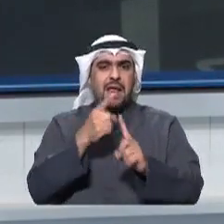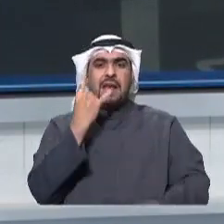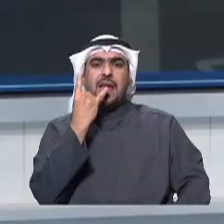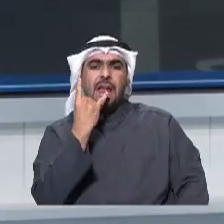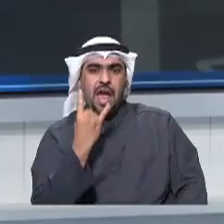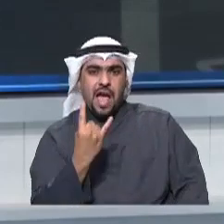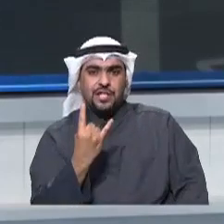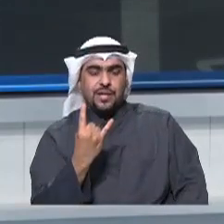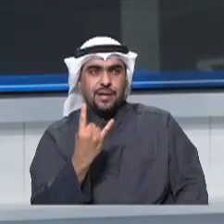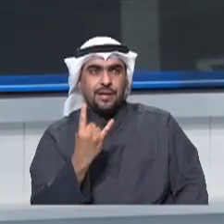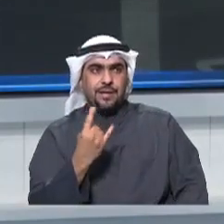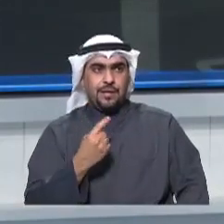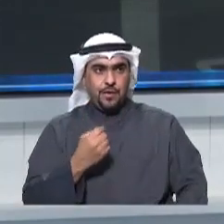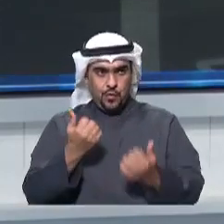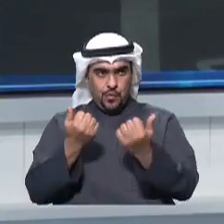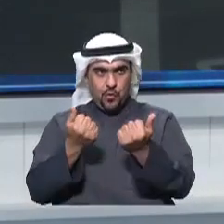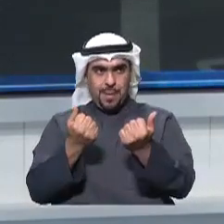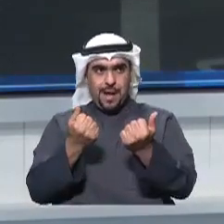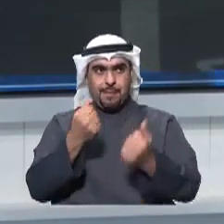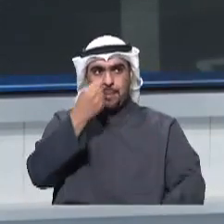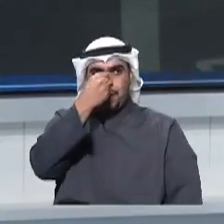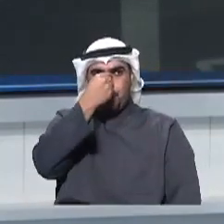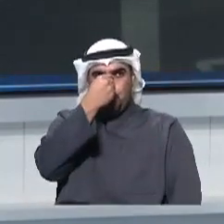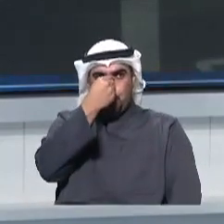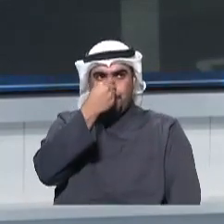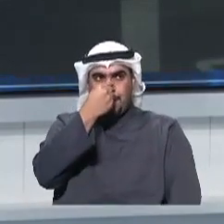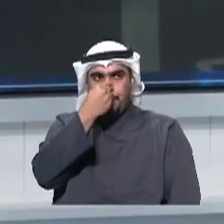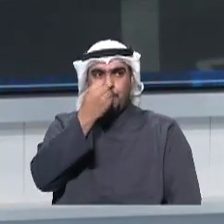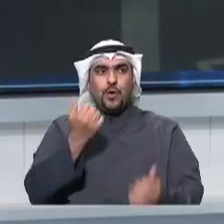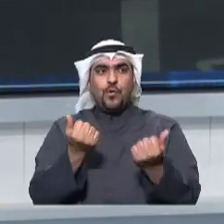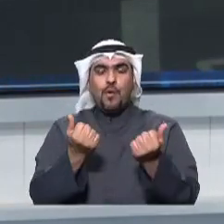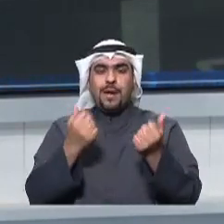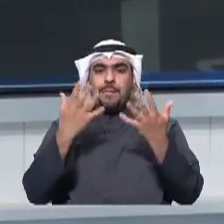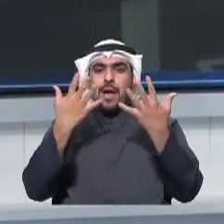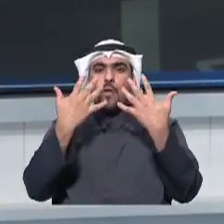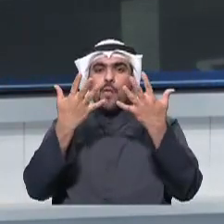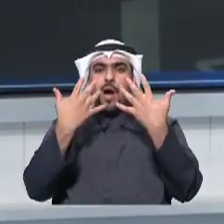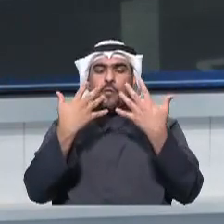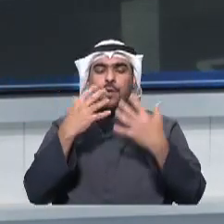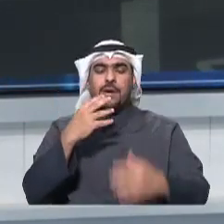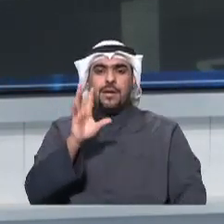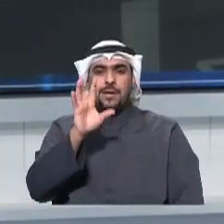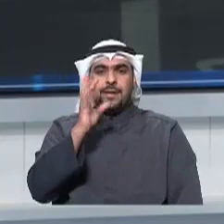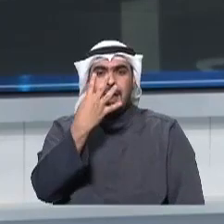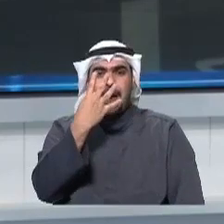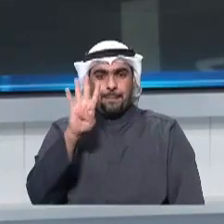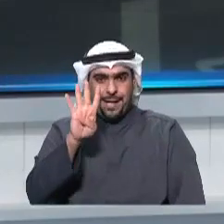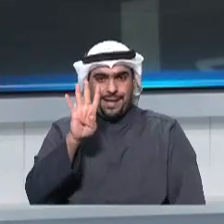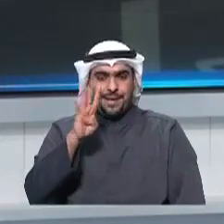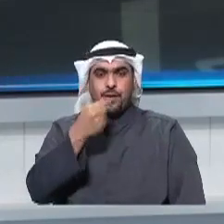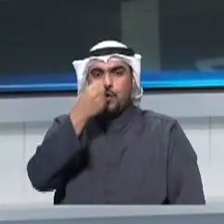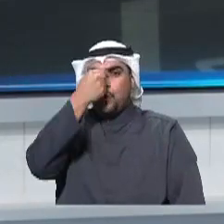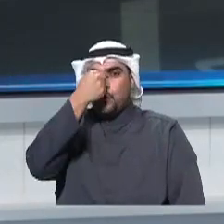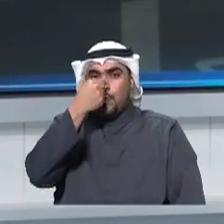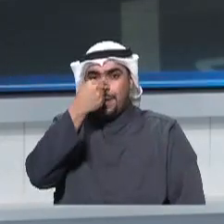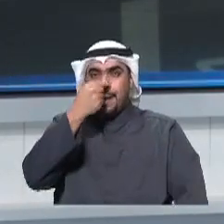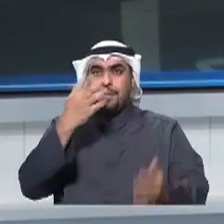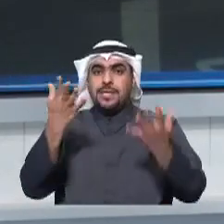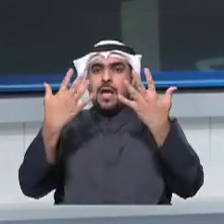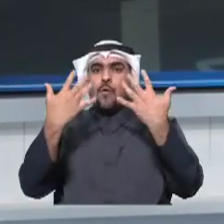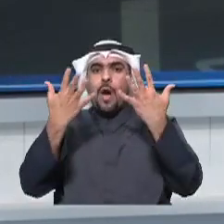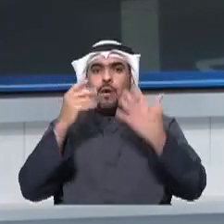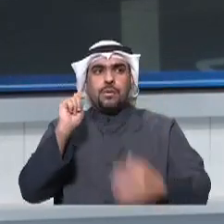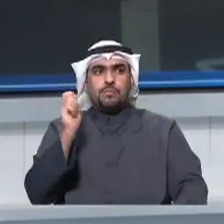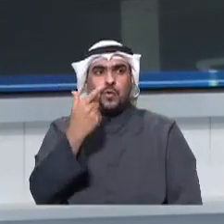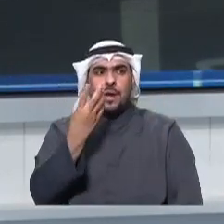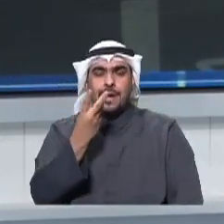درجة مئوية متوقعة لأعلى حرارة، ومن 9 إلى 10 درجات لأدنى حرارة، رياح جنوبية شرقية بوجه عام